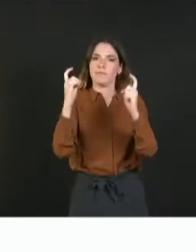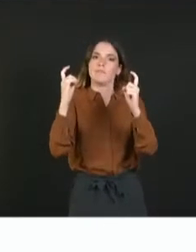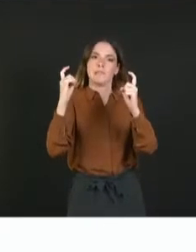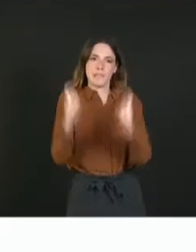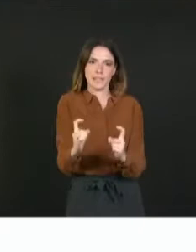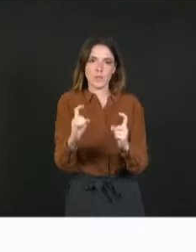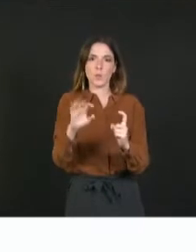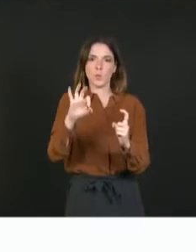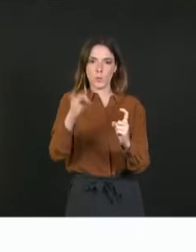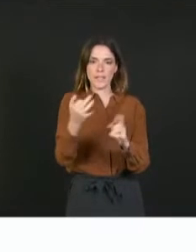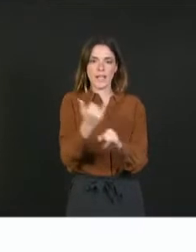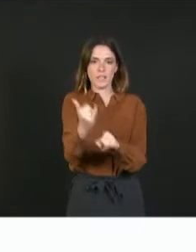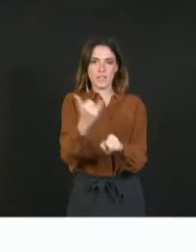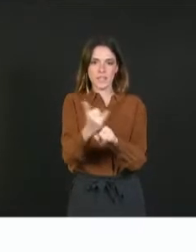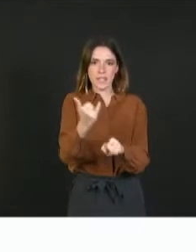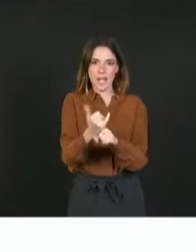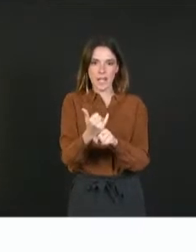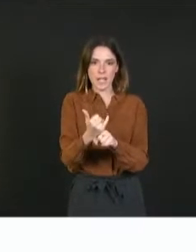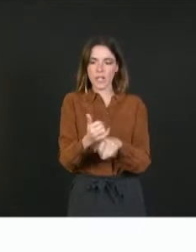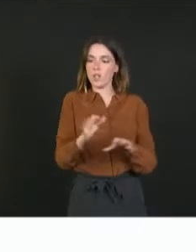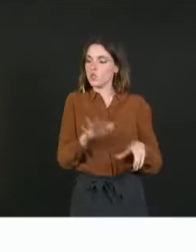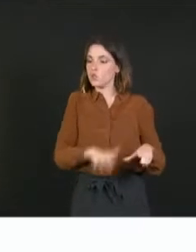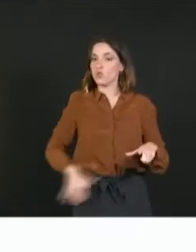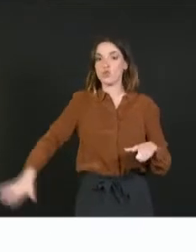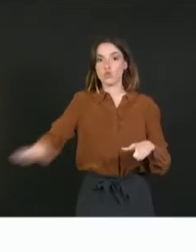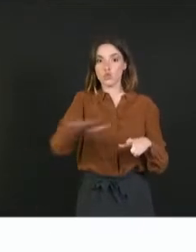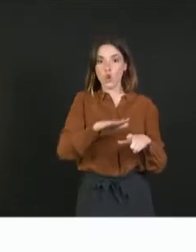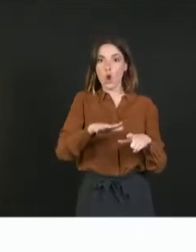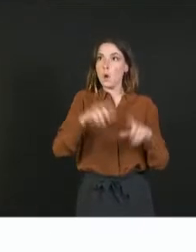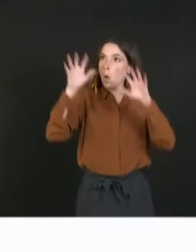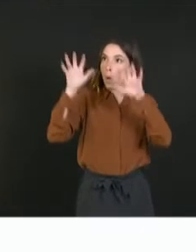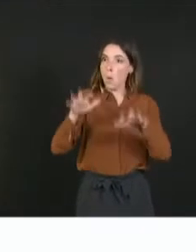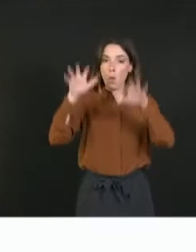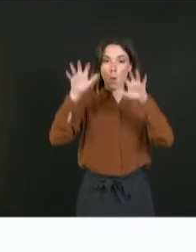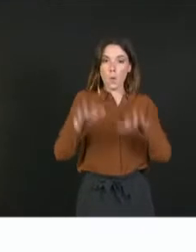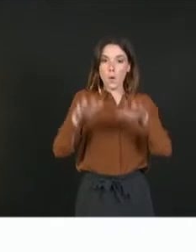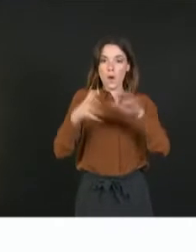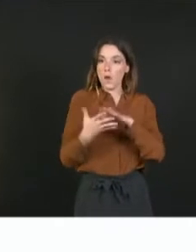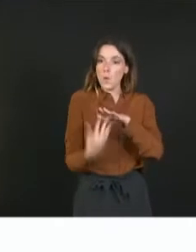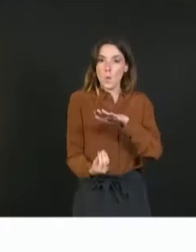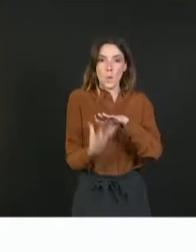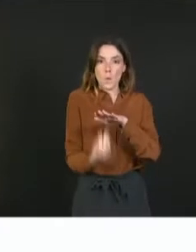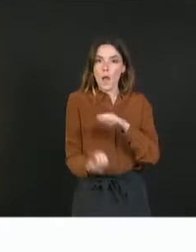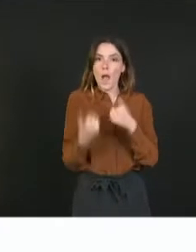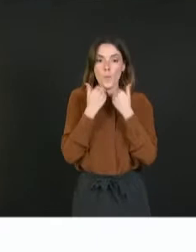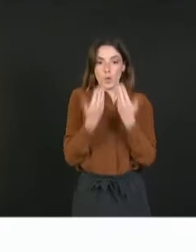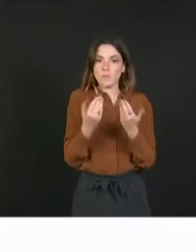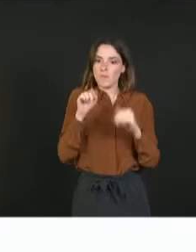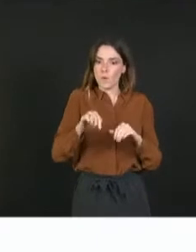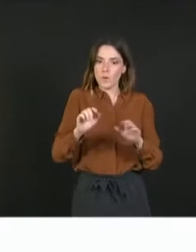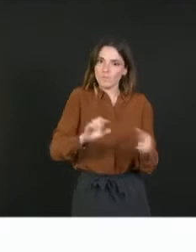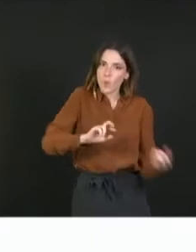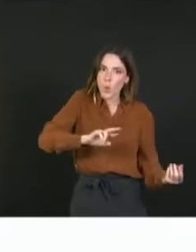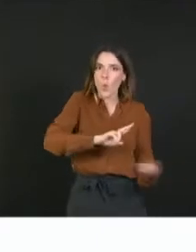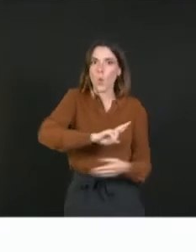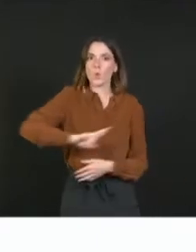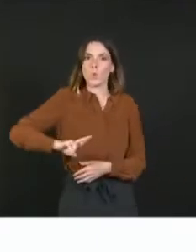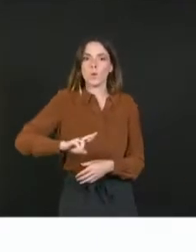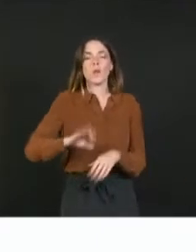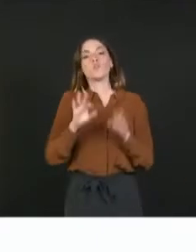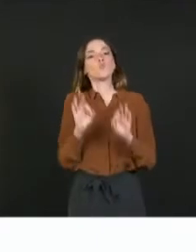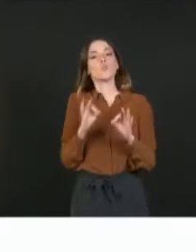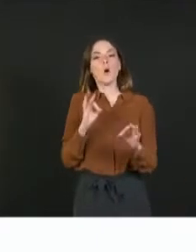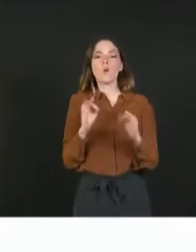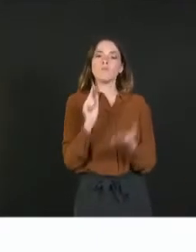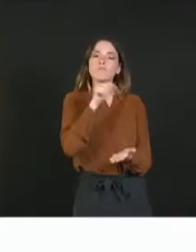renaturer massivement, désimperméabiliser. Alors les cours d'école, c'est ce qui est en train de se faire aujourd'hui, et moi je suis 100 fois